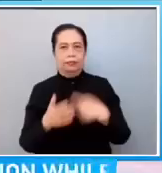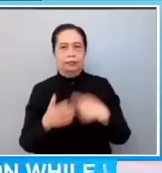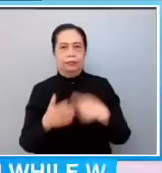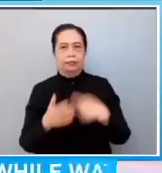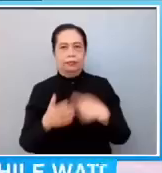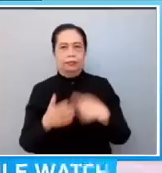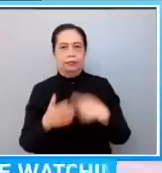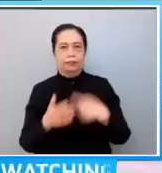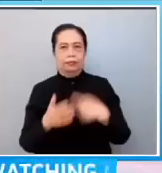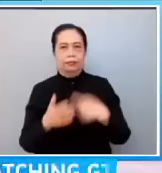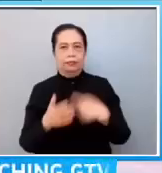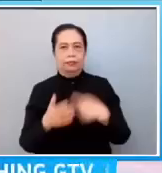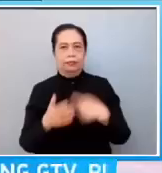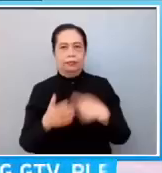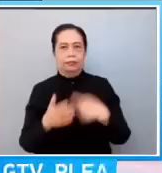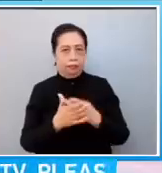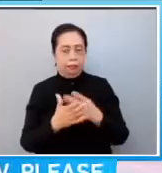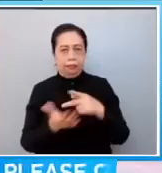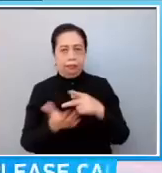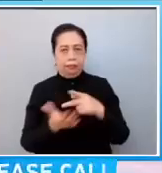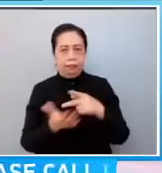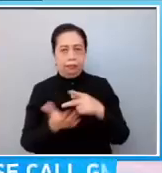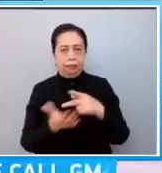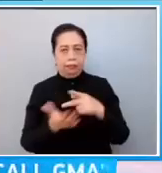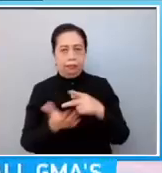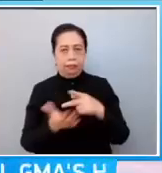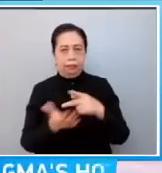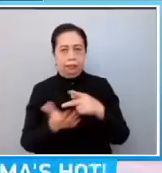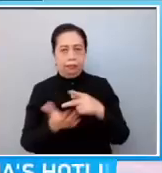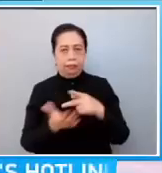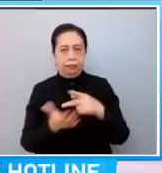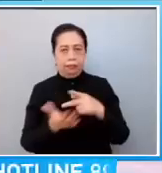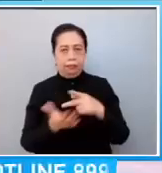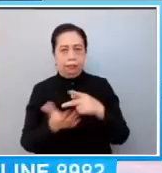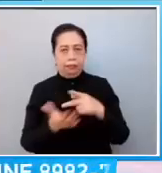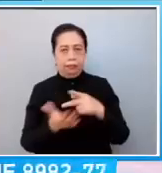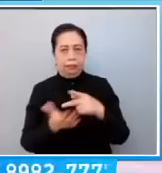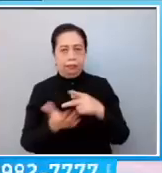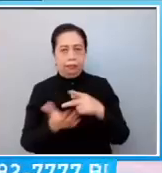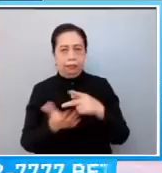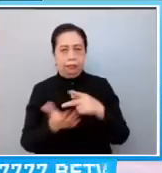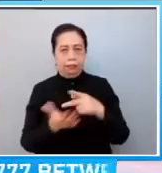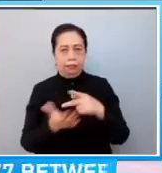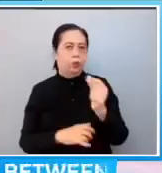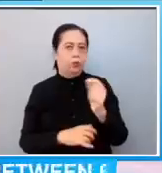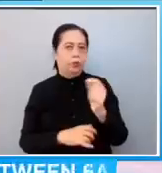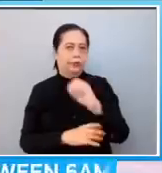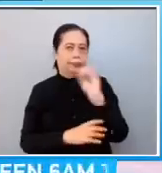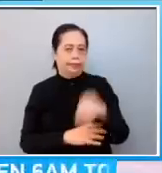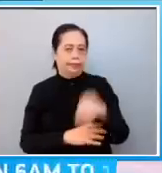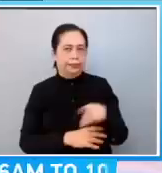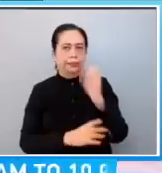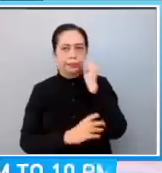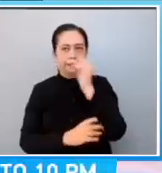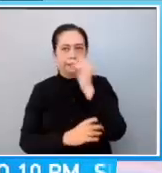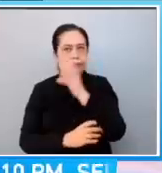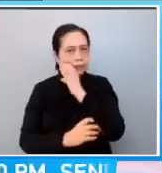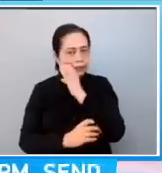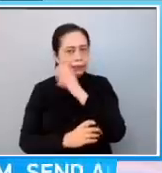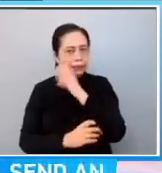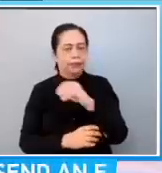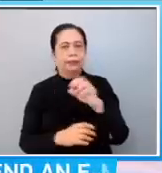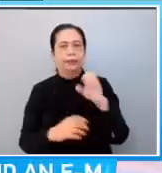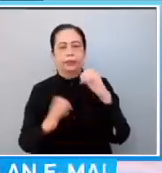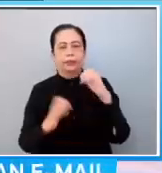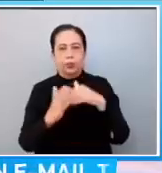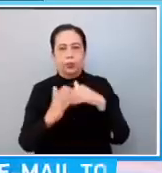naman ang minimum fare sa modern jeepney. Mananatili naman po ang 20% discount sa mga senior citizen, estudyante at persons